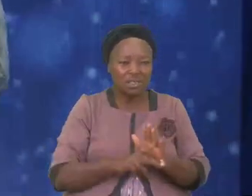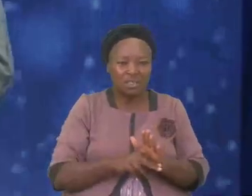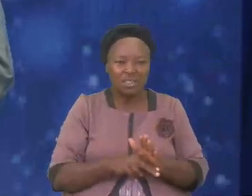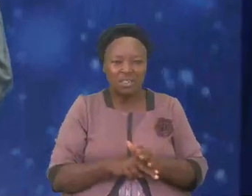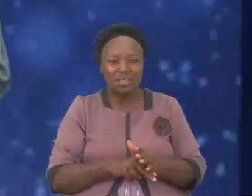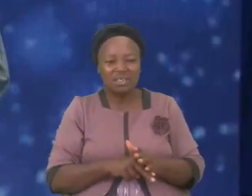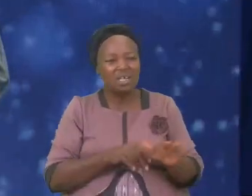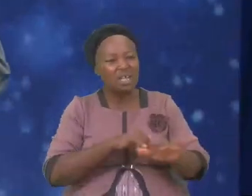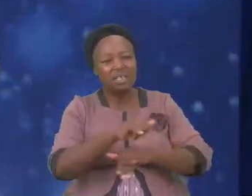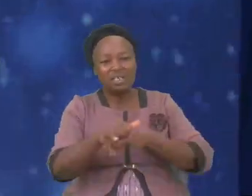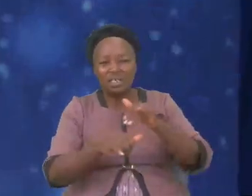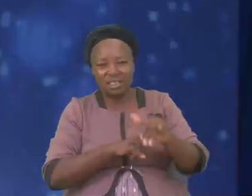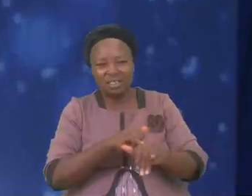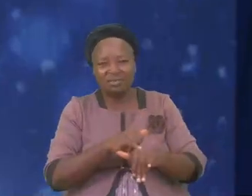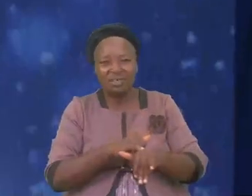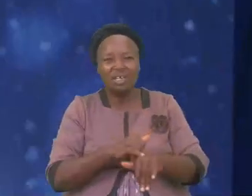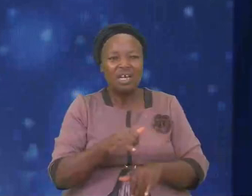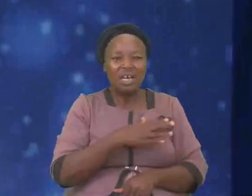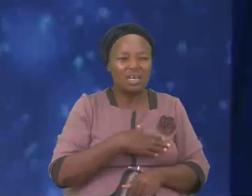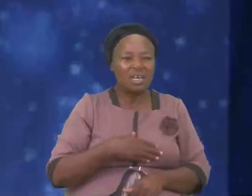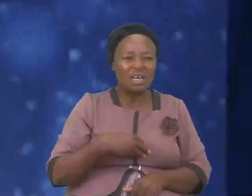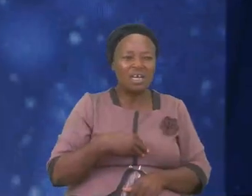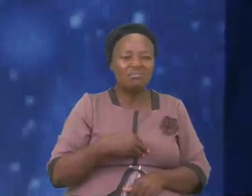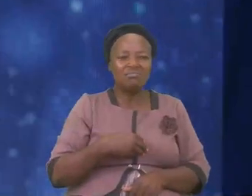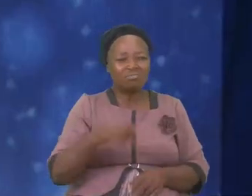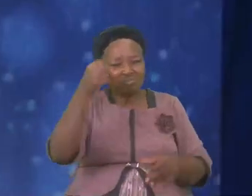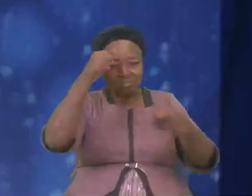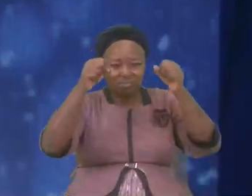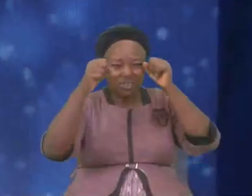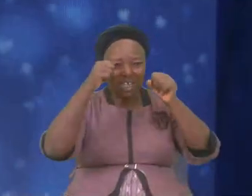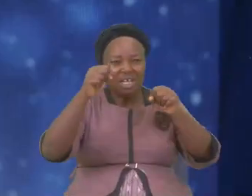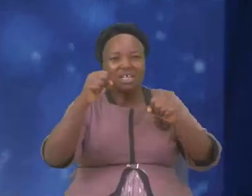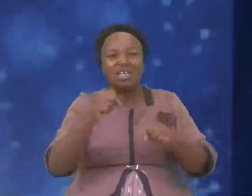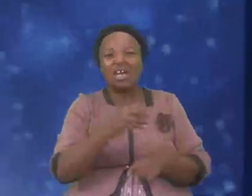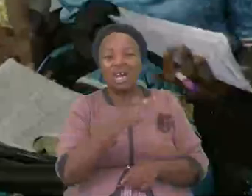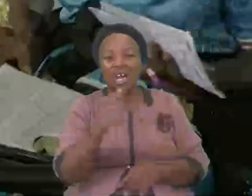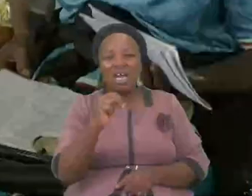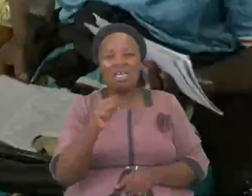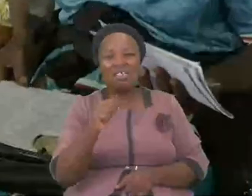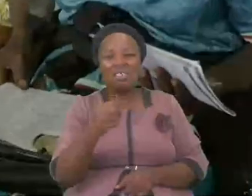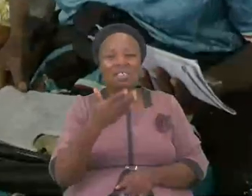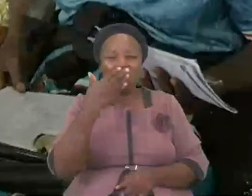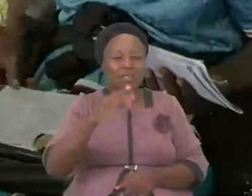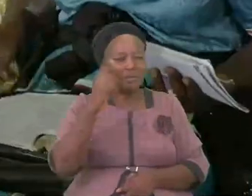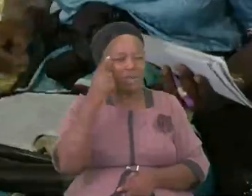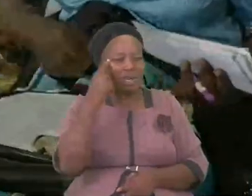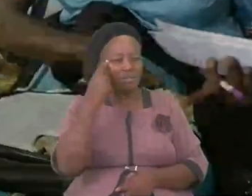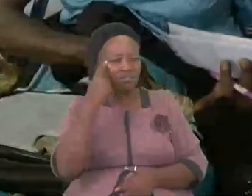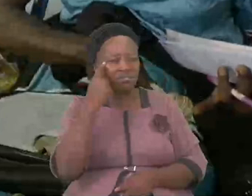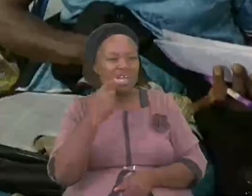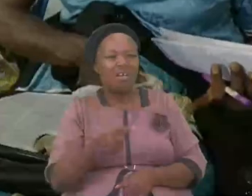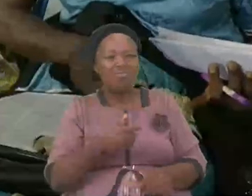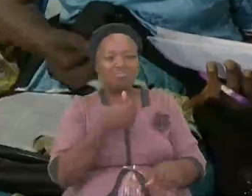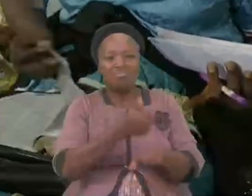le dérèglement, le regard envieux, la calomnie, l'orgueil, la folie. Verset